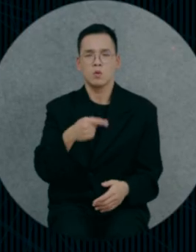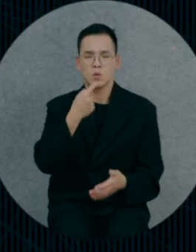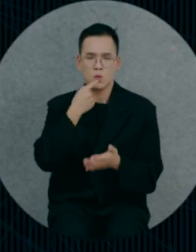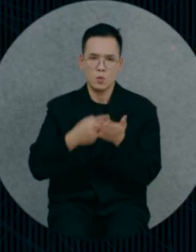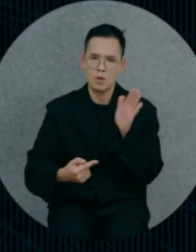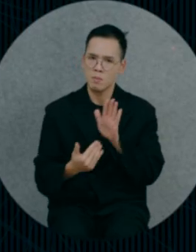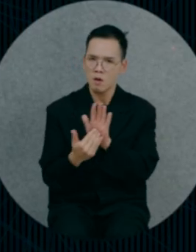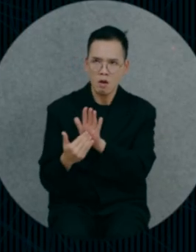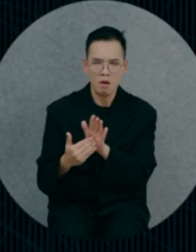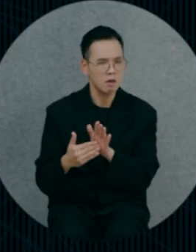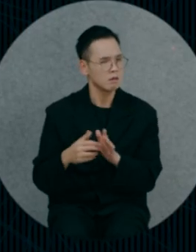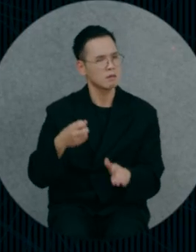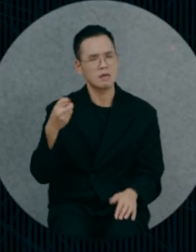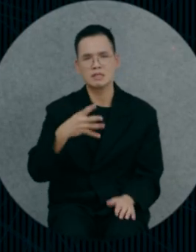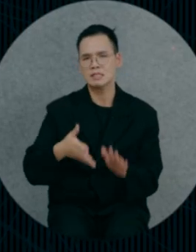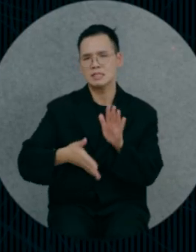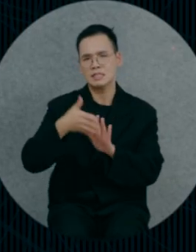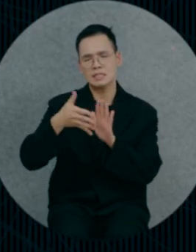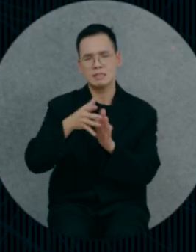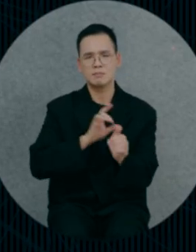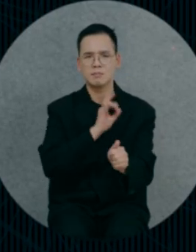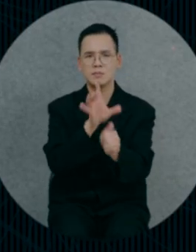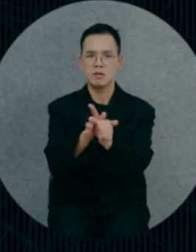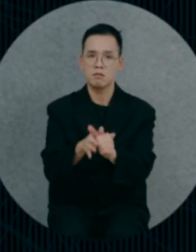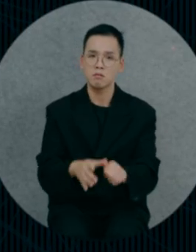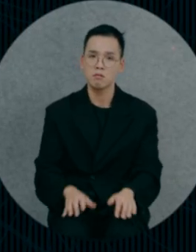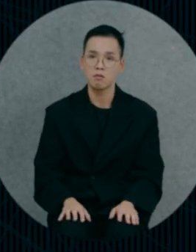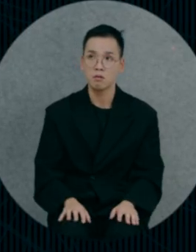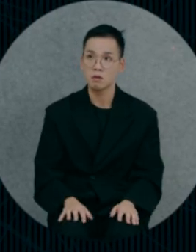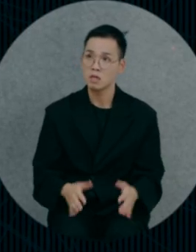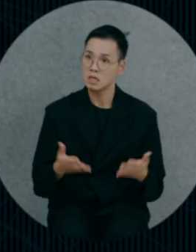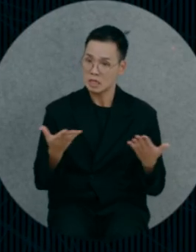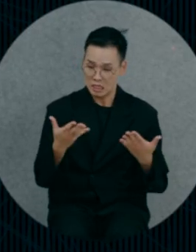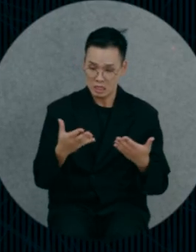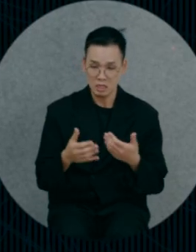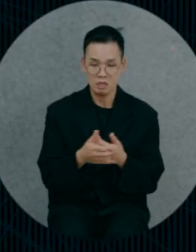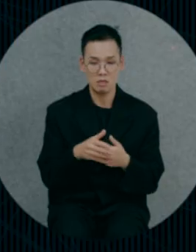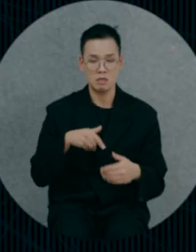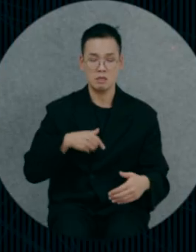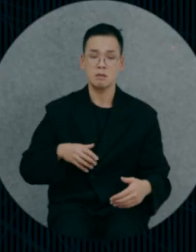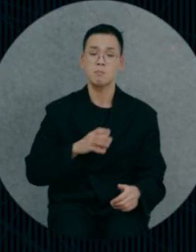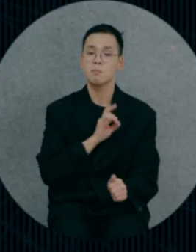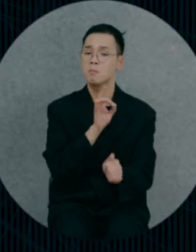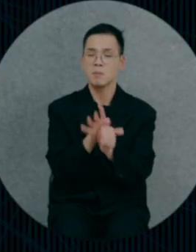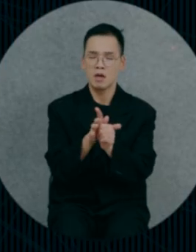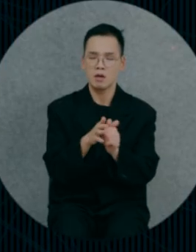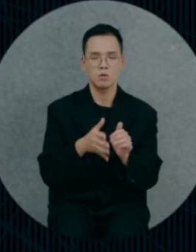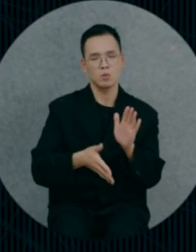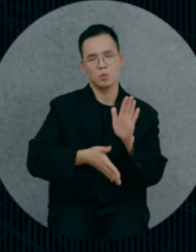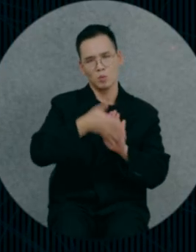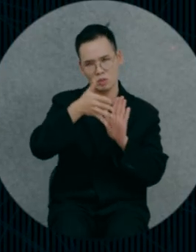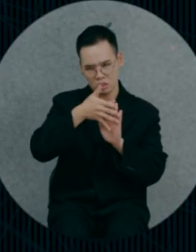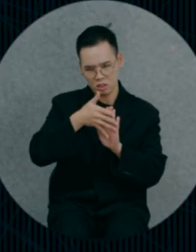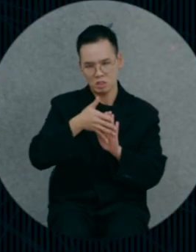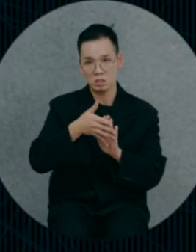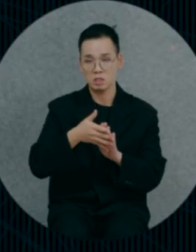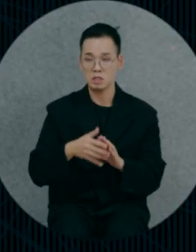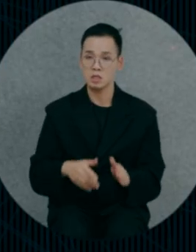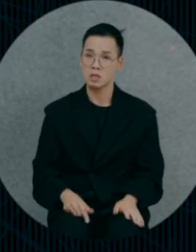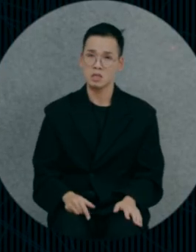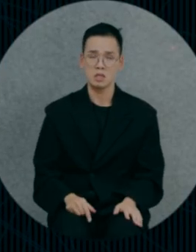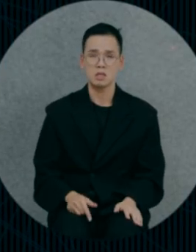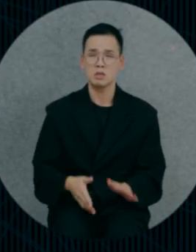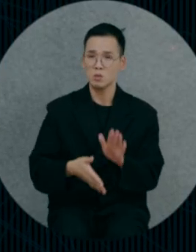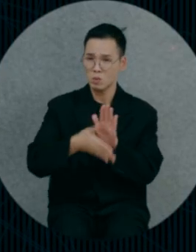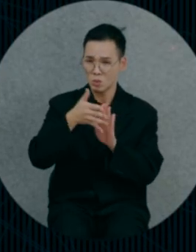제도의 공공성을 강화하고 업무 협약 체결 주체를 국가 또는 광역지자체 단위로 상향,